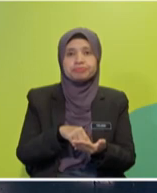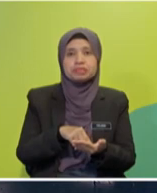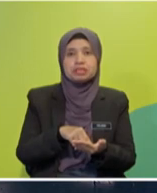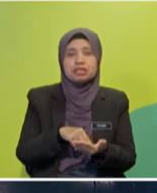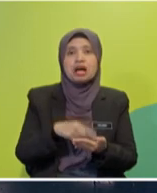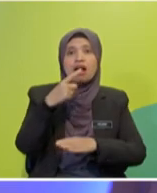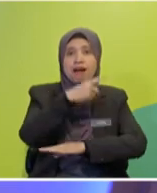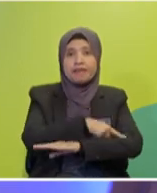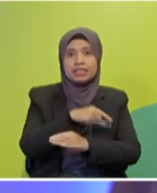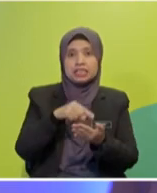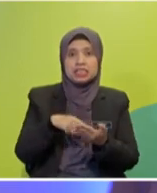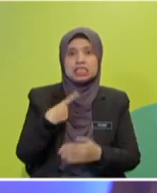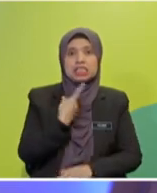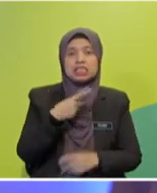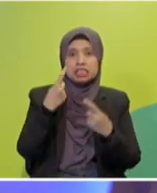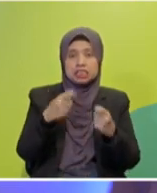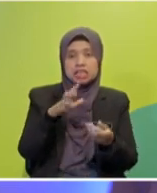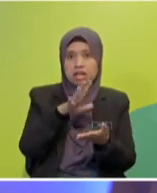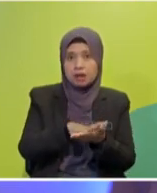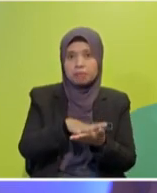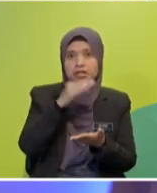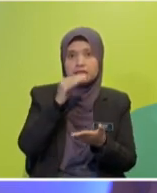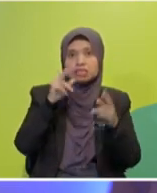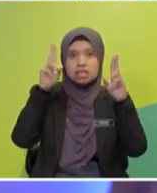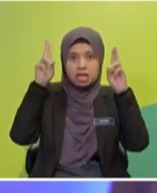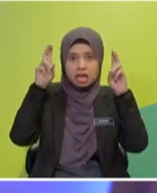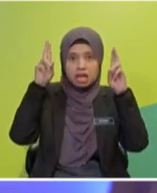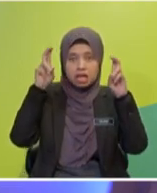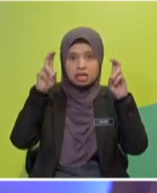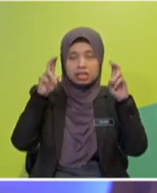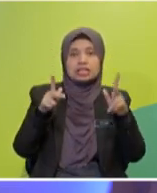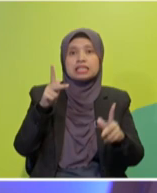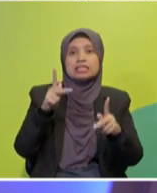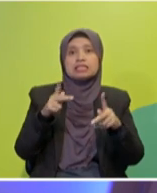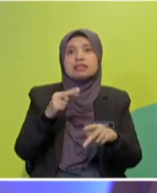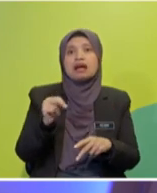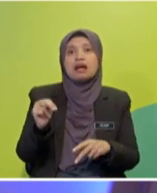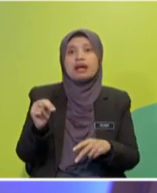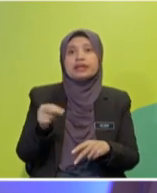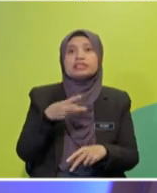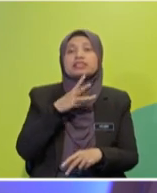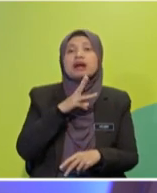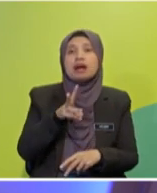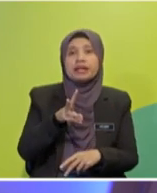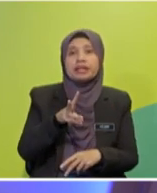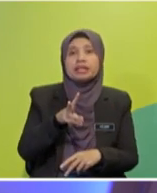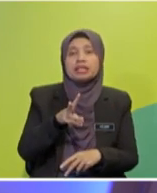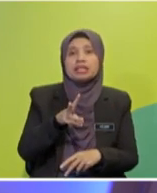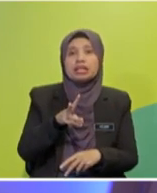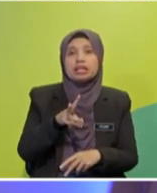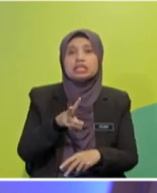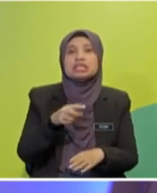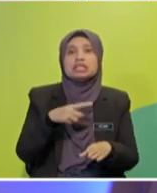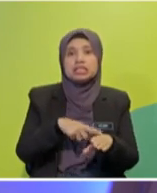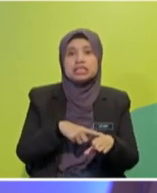Okey, hari ini kita telah belajar topik kenderaan air di mana kita kenali kenderaan yang terdapat